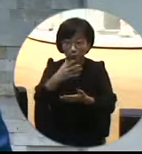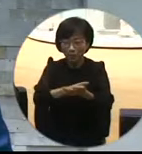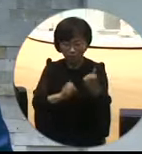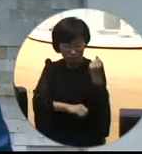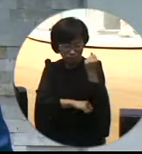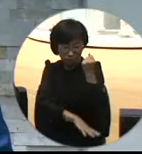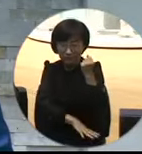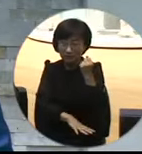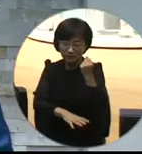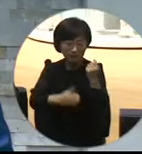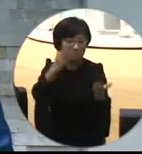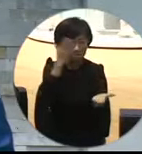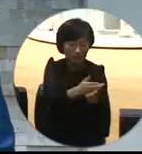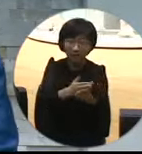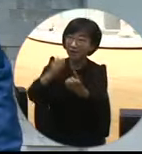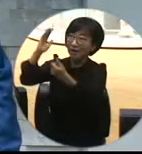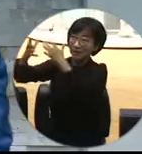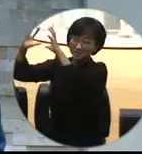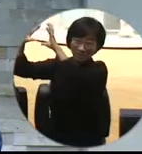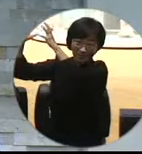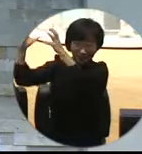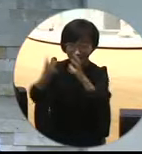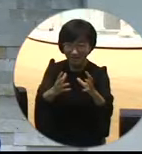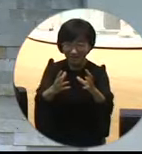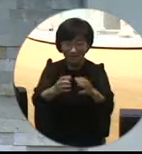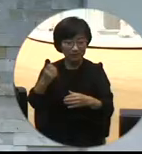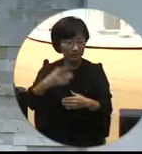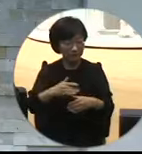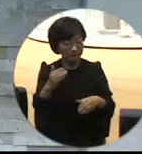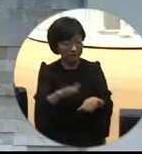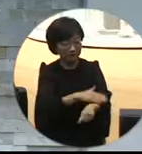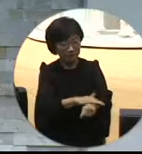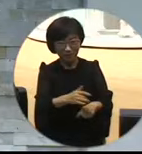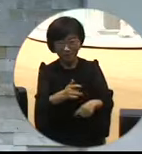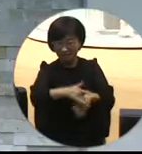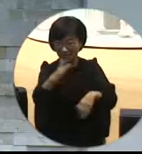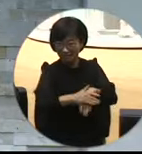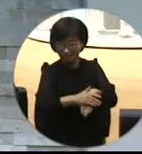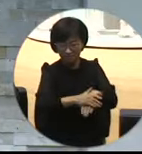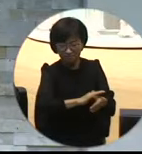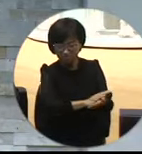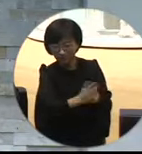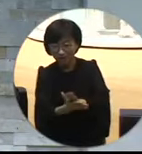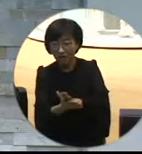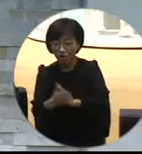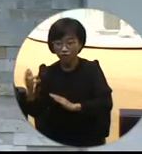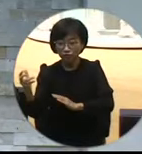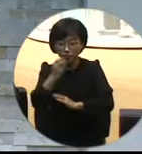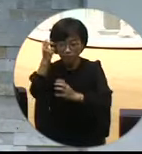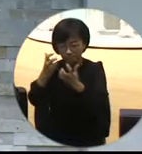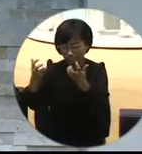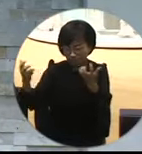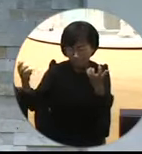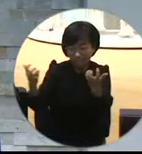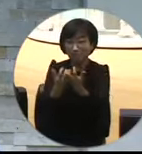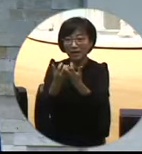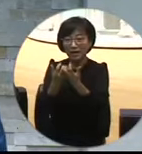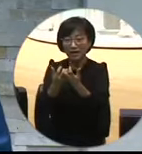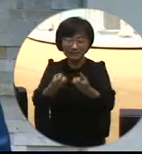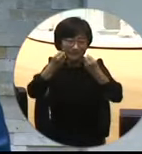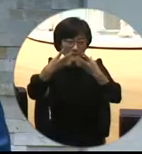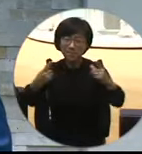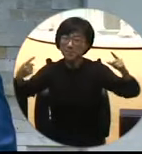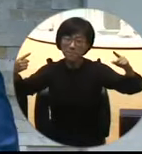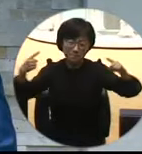묵상으로, 잘못된 이 체질을 성령의 강권적 역사심을 통해서